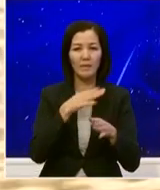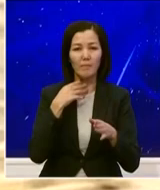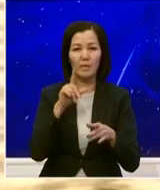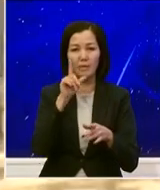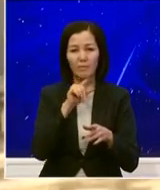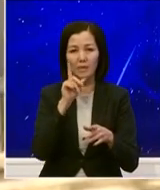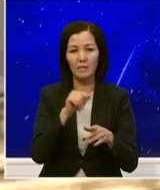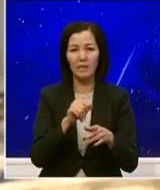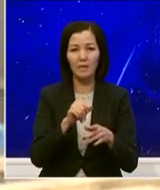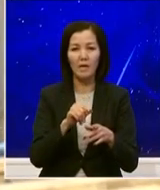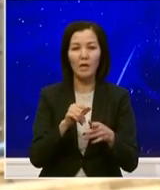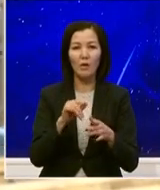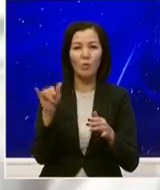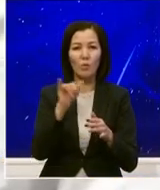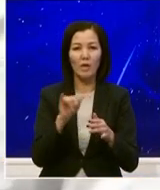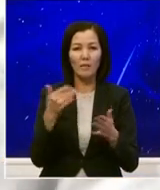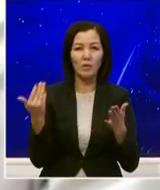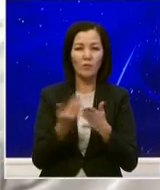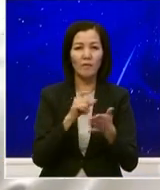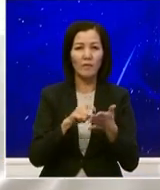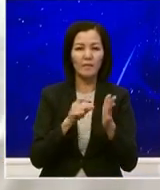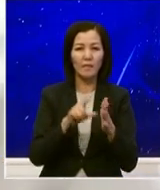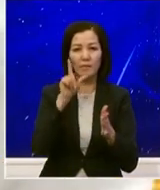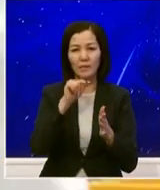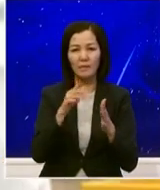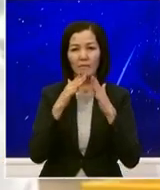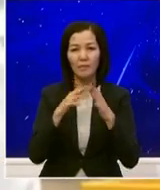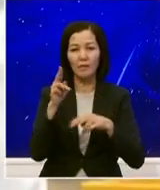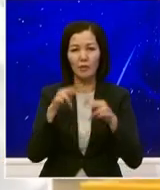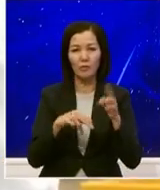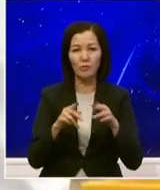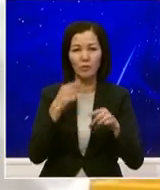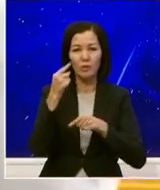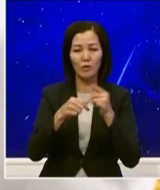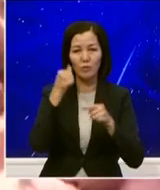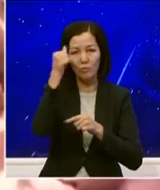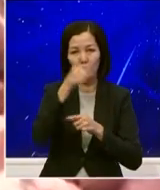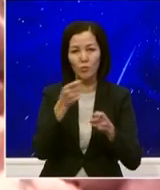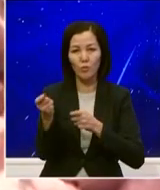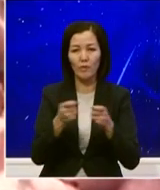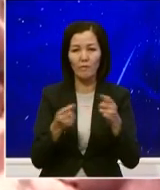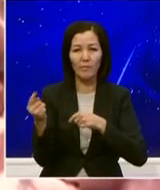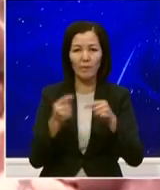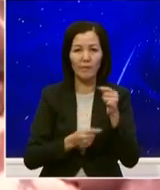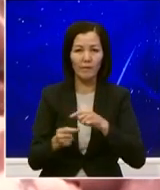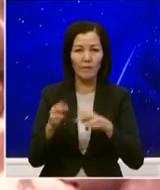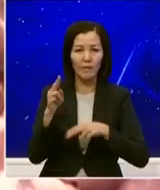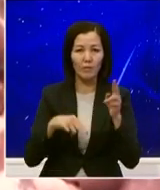птицы, расположенное в Уральске. Новые цеха птицефабрики начнут строить в следующем году. В управлении предпринимательства